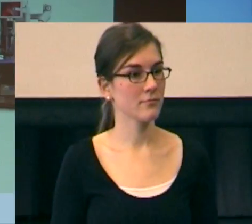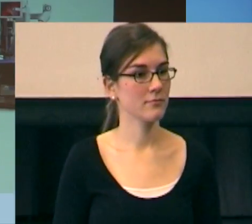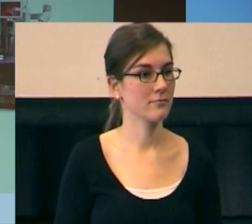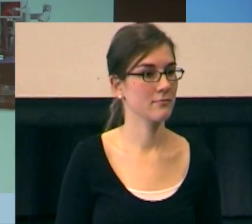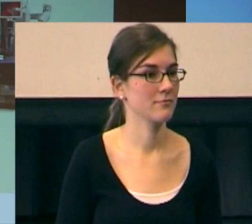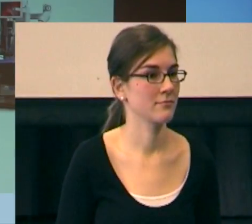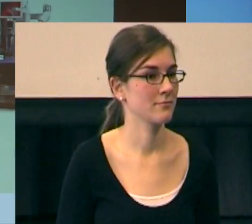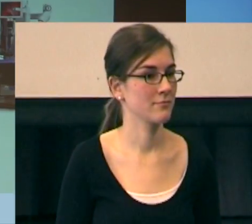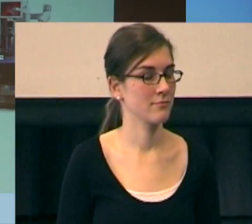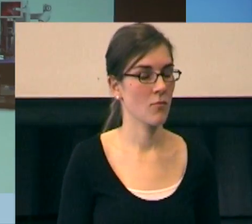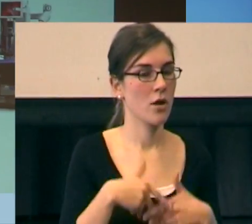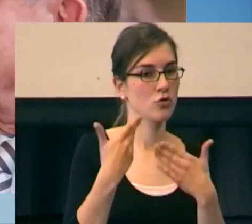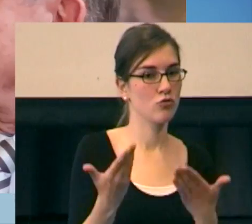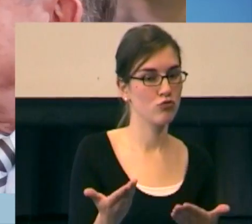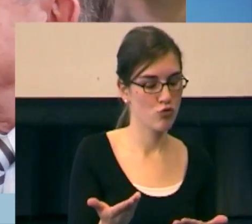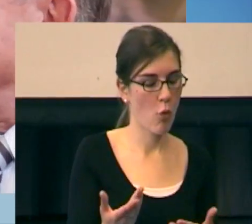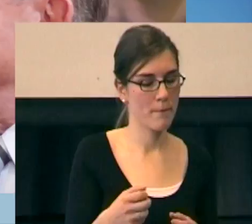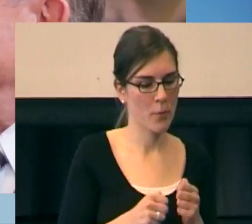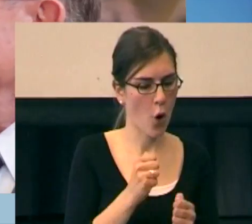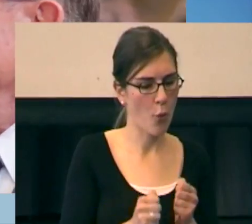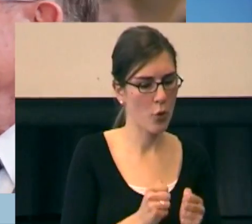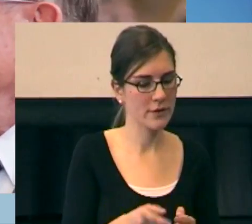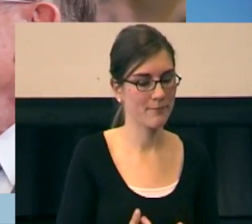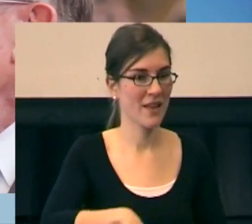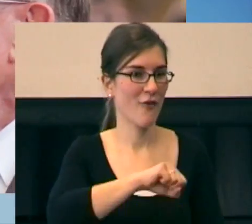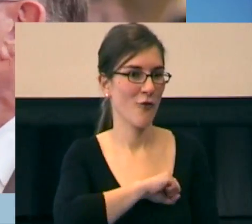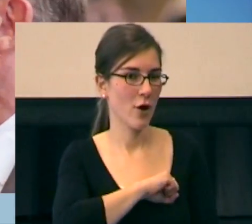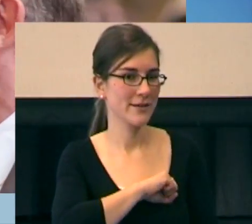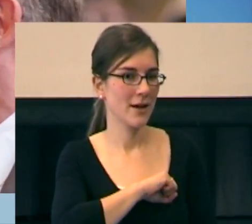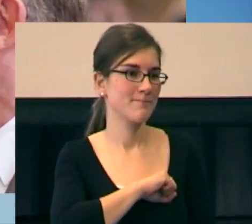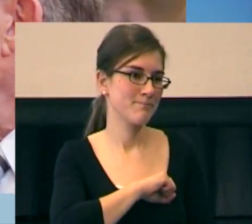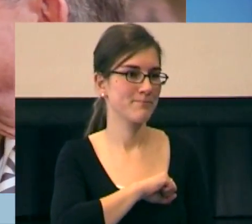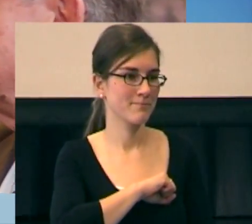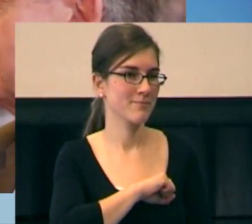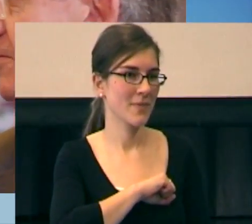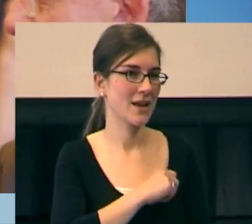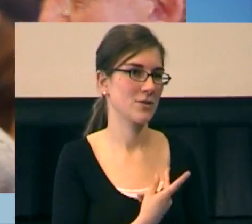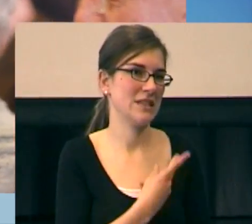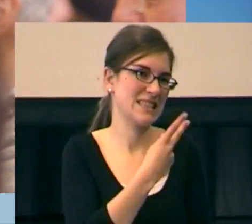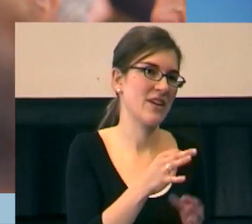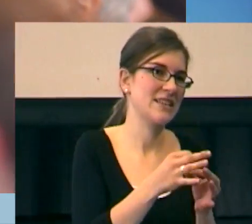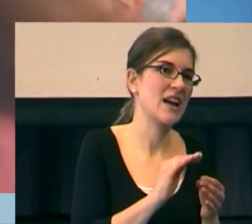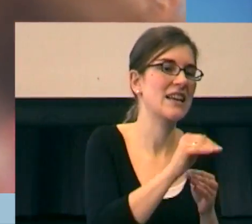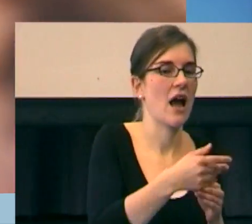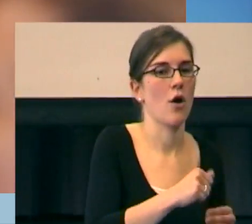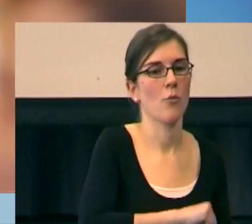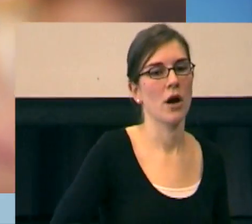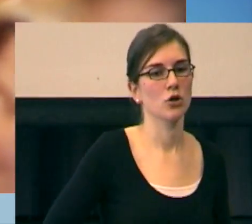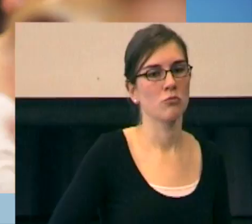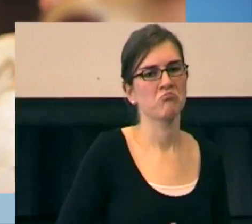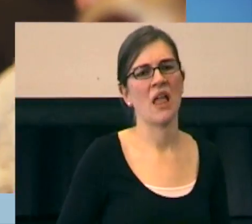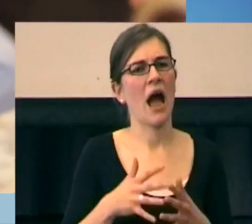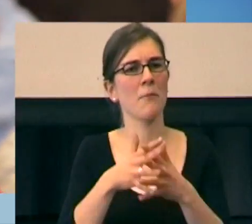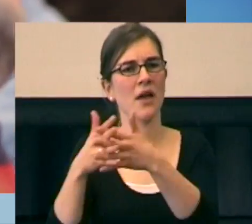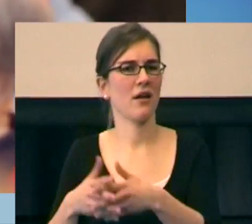wie gesagt, so sieht so ein Roboter aus, Vorteil hat das Ganze nur an den ersten zwei Tagen nach der Operation, in den USA wird fast alles mit so einem